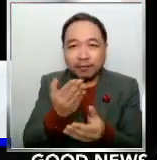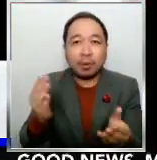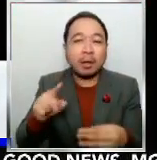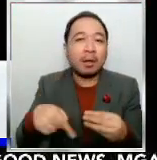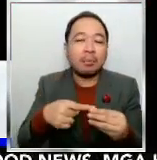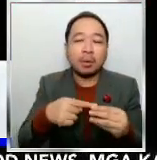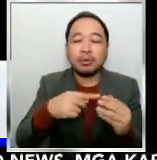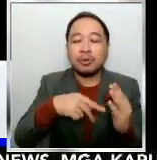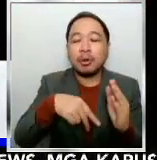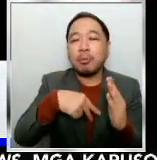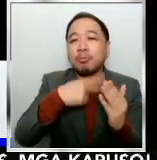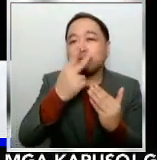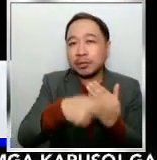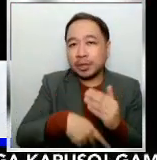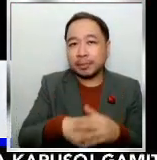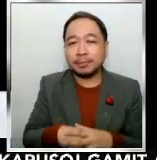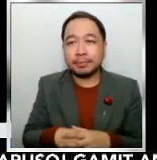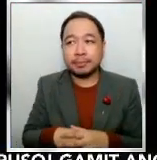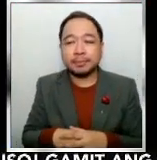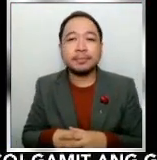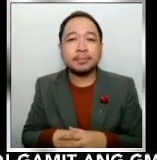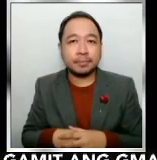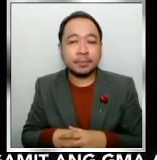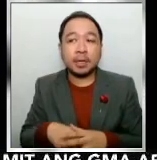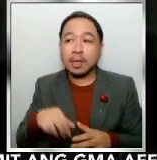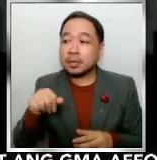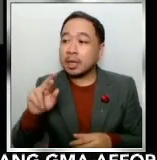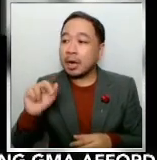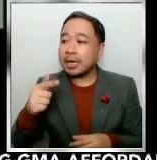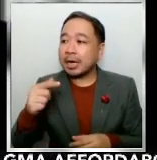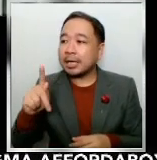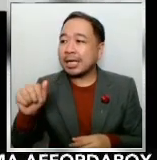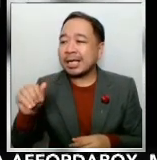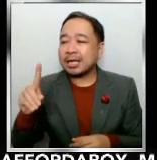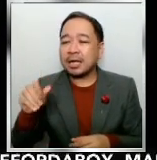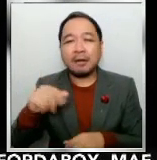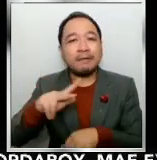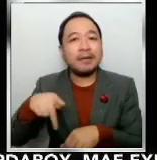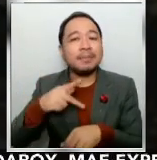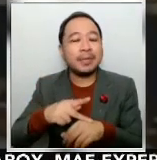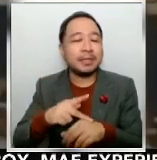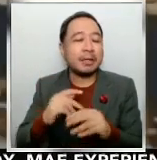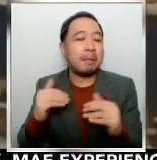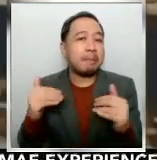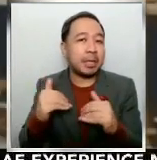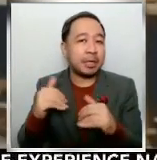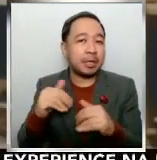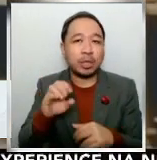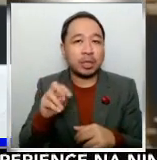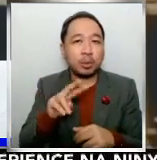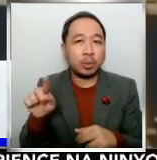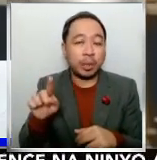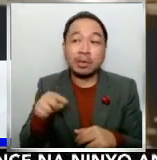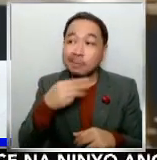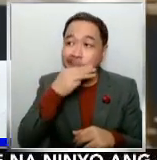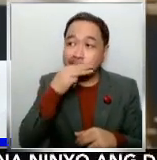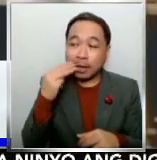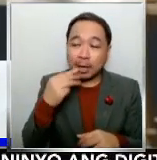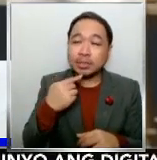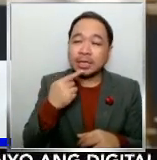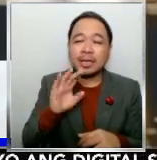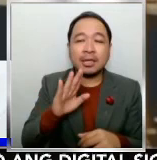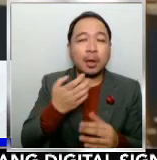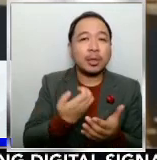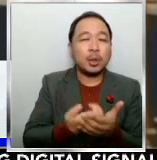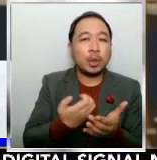kanyang mensahe naman sa Arangkada Philippines Forum 2021, sinabi ni Pacquiao na nakaangkla ang kanyang economic platform